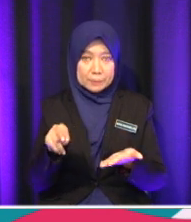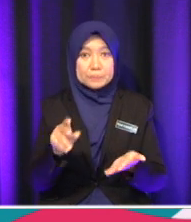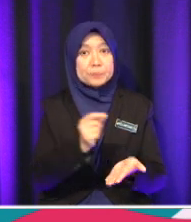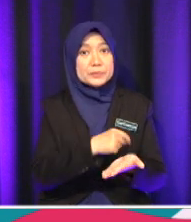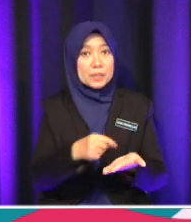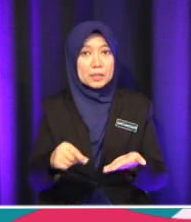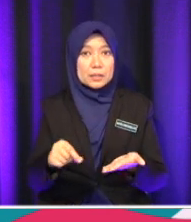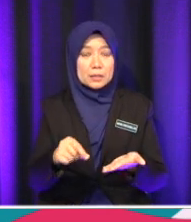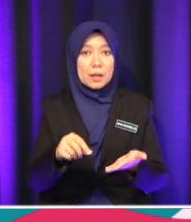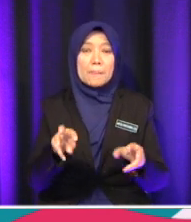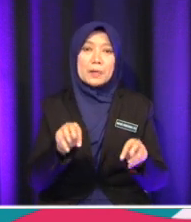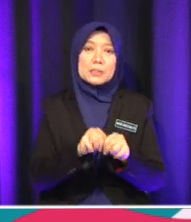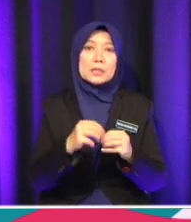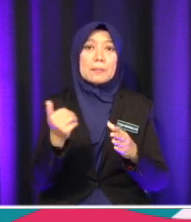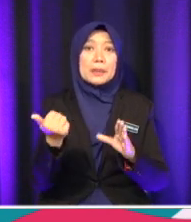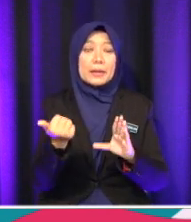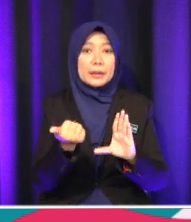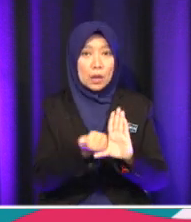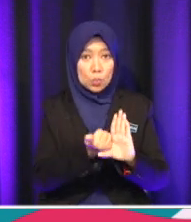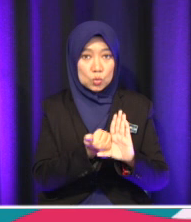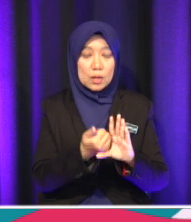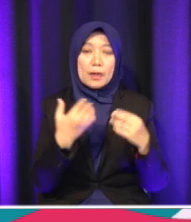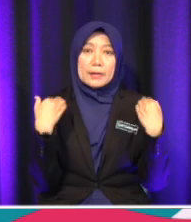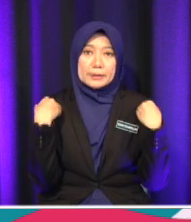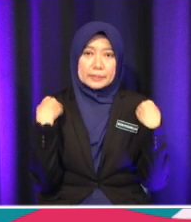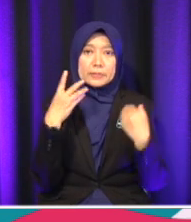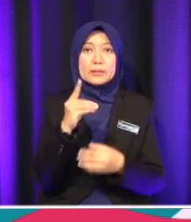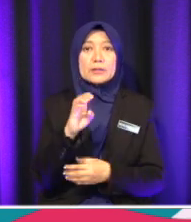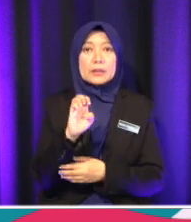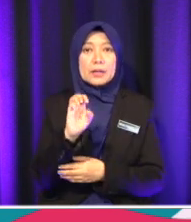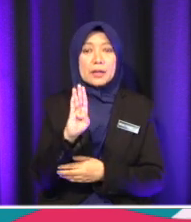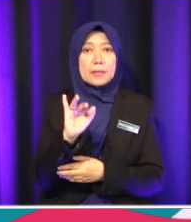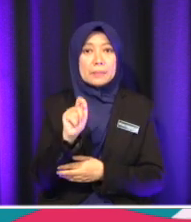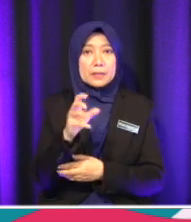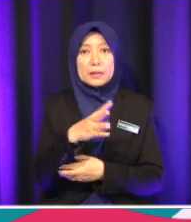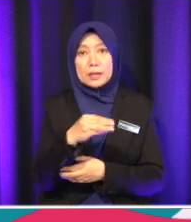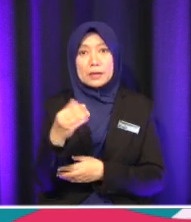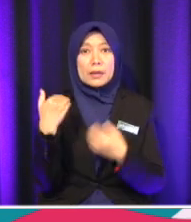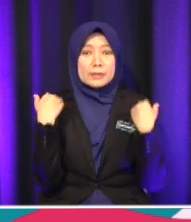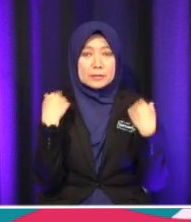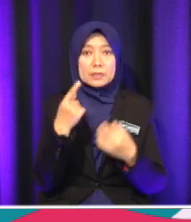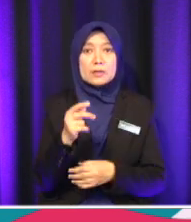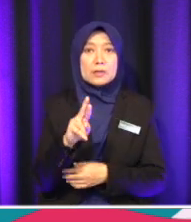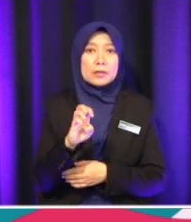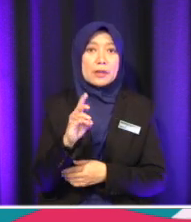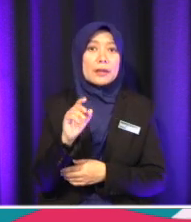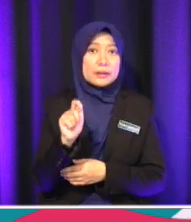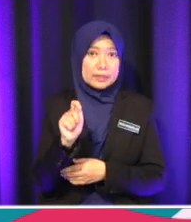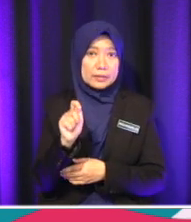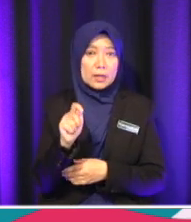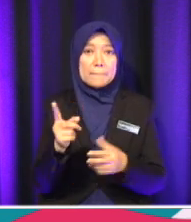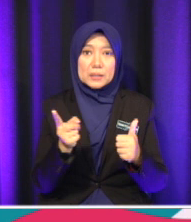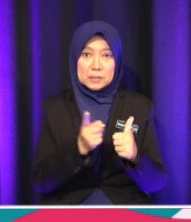pembayaran ini pun baca kaum juga deh kita ada bahagian debit dan kita ada bahagia kredit yang pertama kita lihat